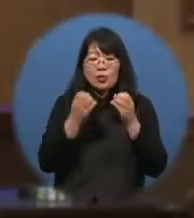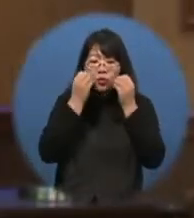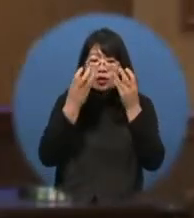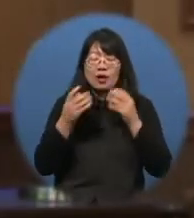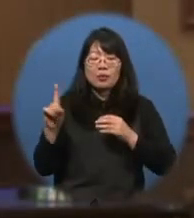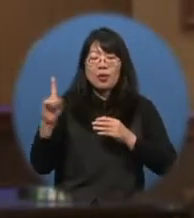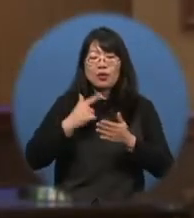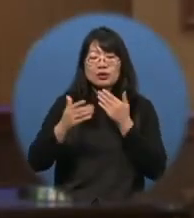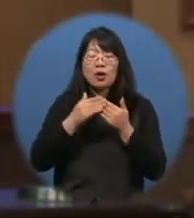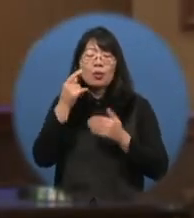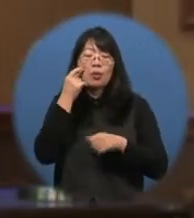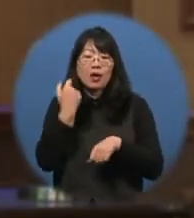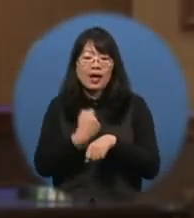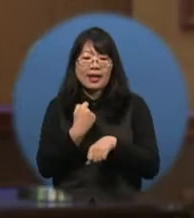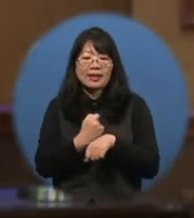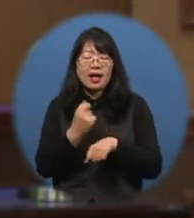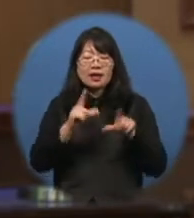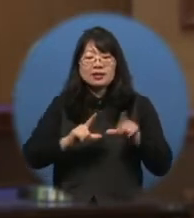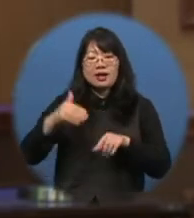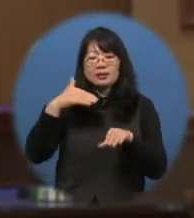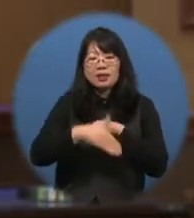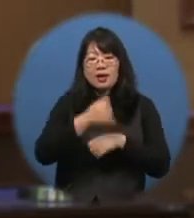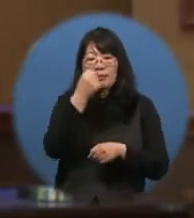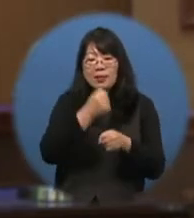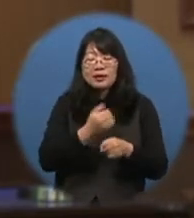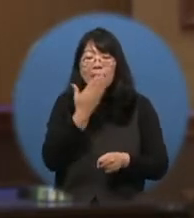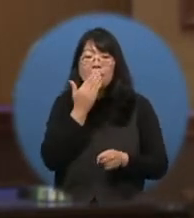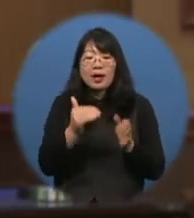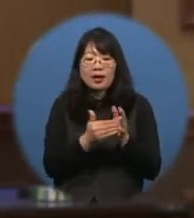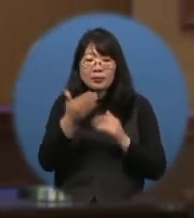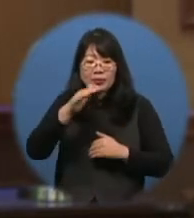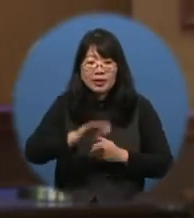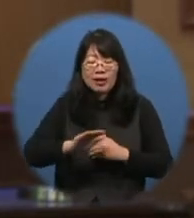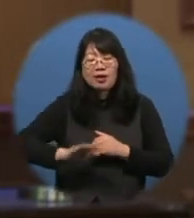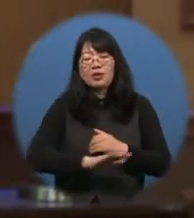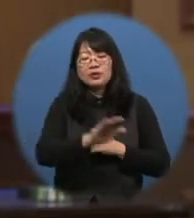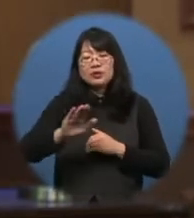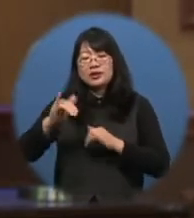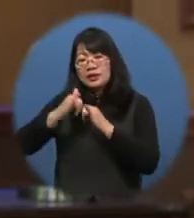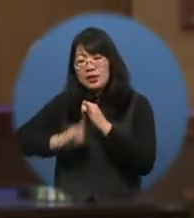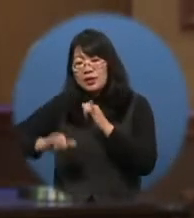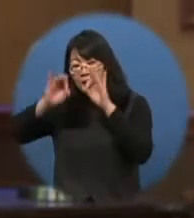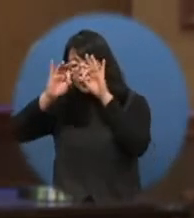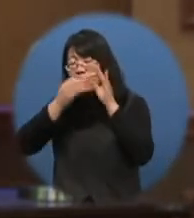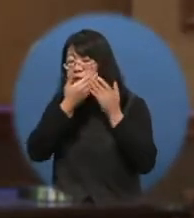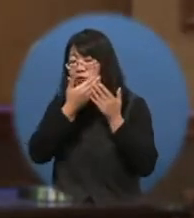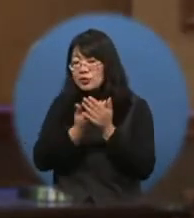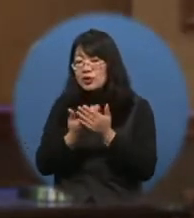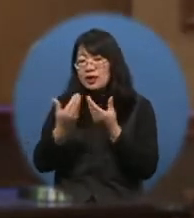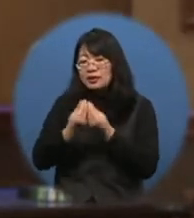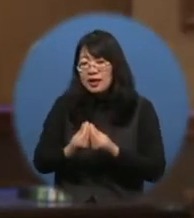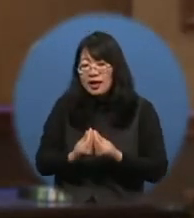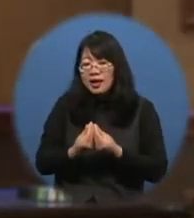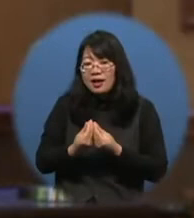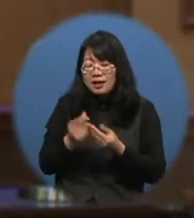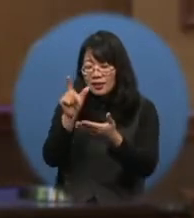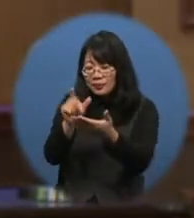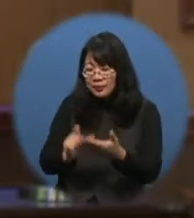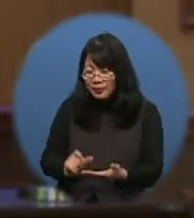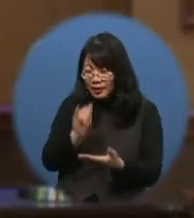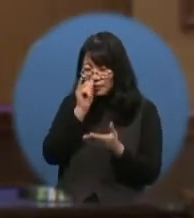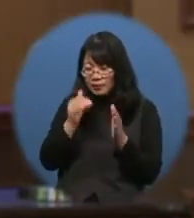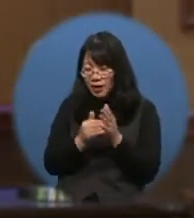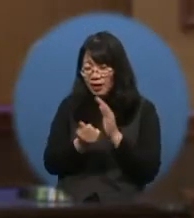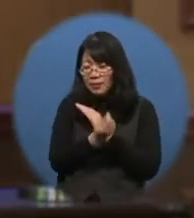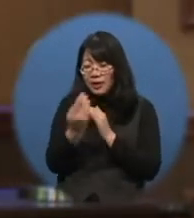새로운 경험하지 못했던 라이프 스타일을 만들기도 한다. 네. 우리 역사적으로 귀중한 그런 사례, 선례들이 좀 있습니까? 몇